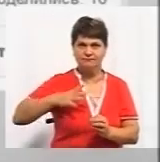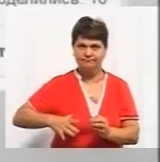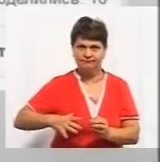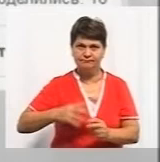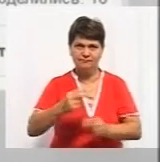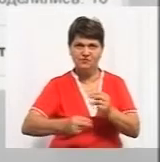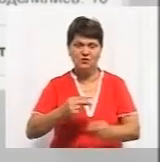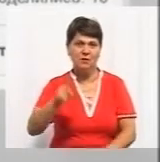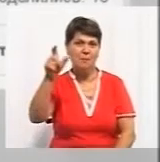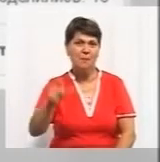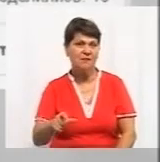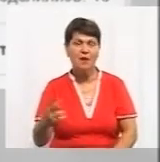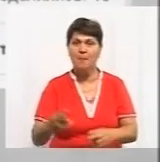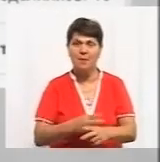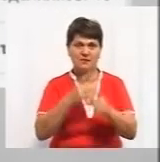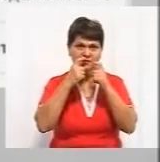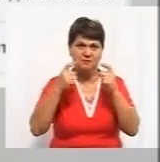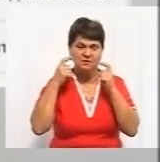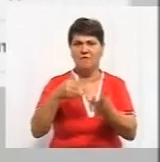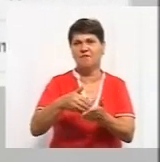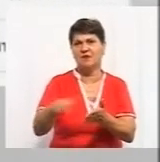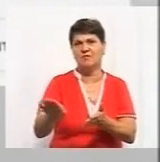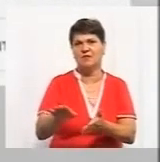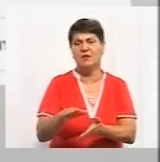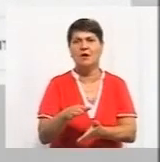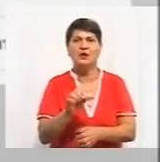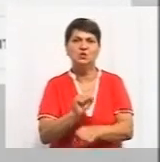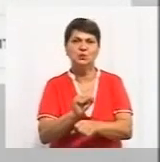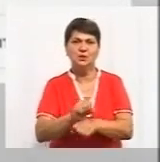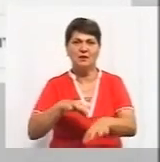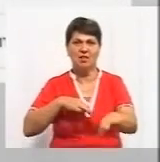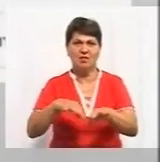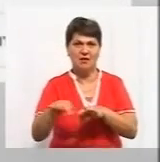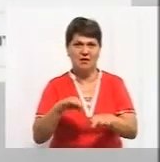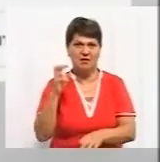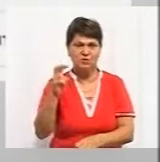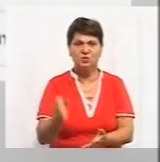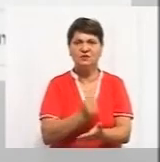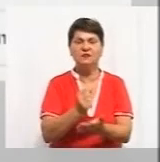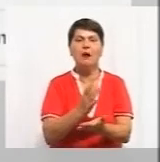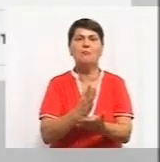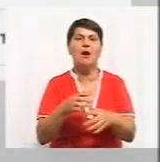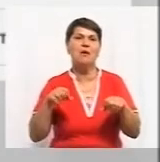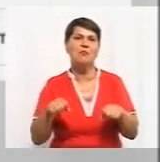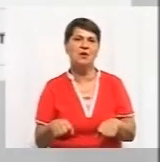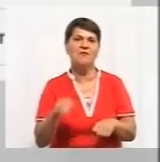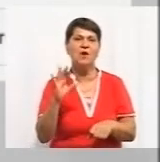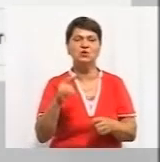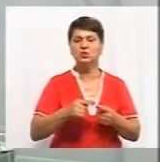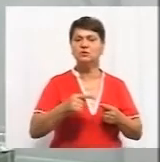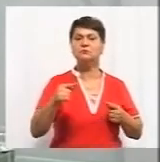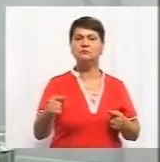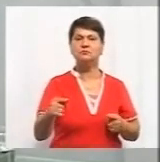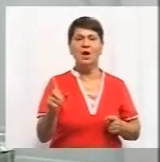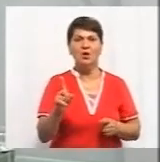через пасажира, що їхав без маски і відмовився її одягати. Зупинив рух транспорту, стверджуючи, що має право на соціальну дистанцію.